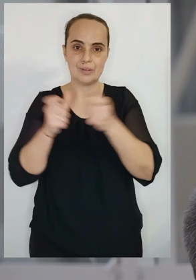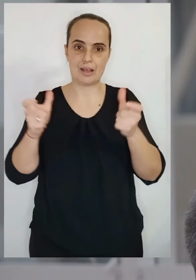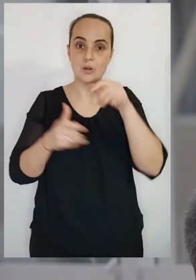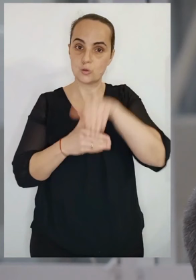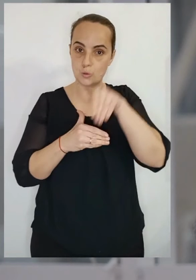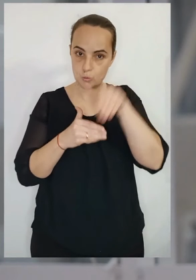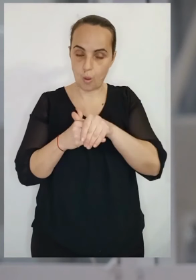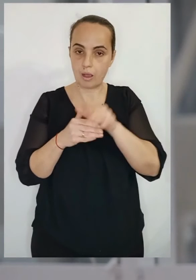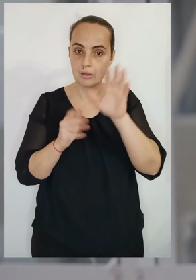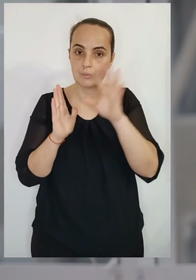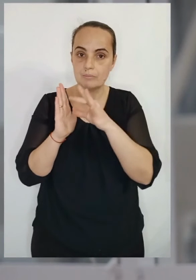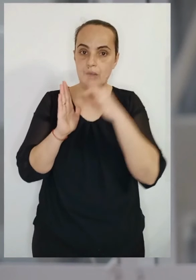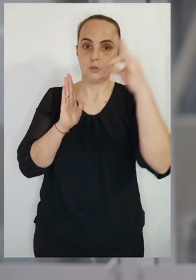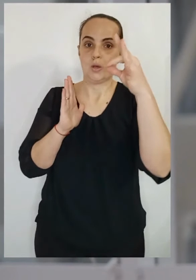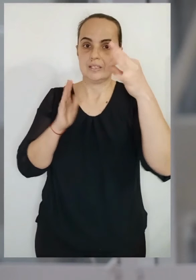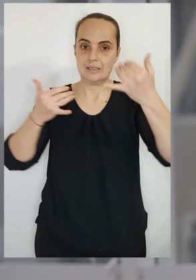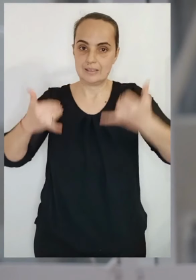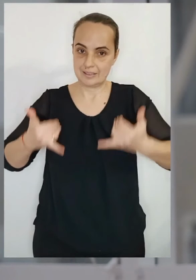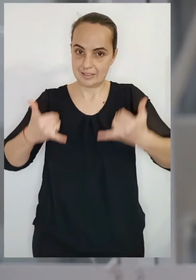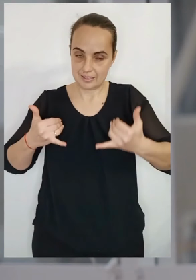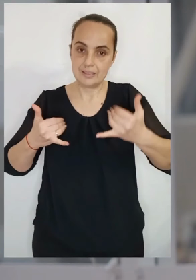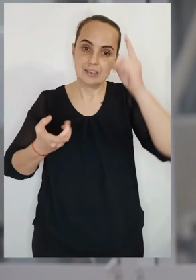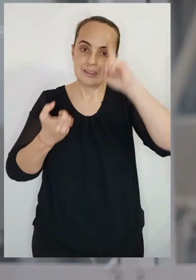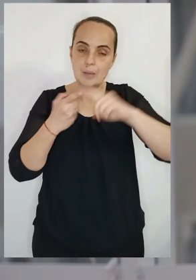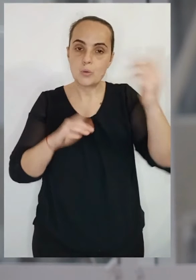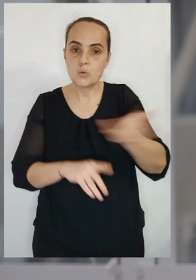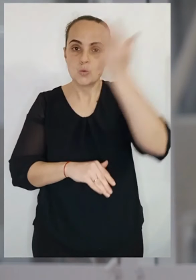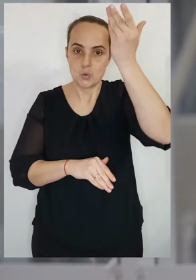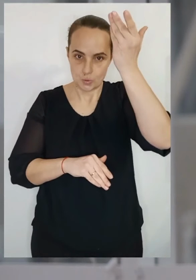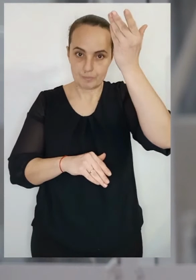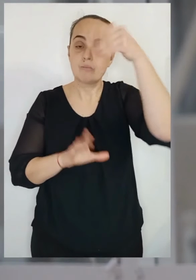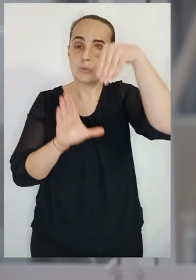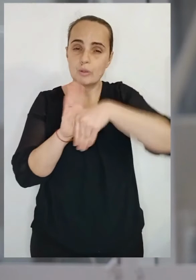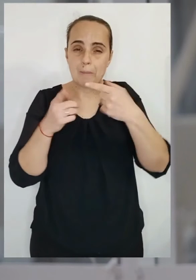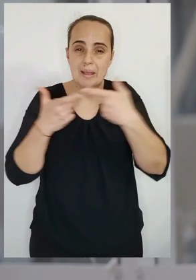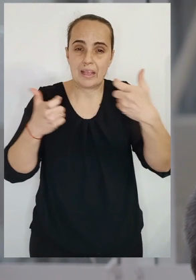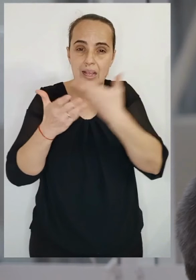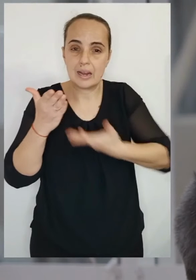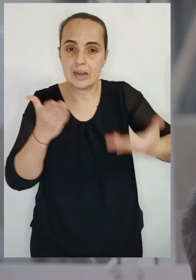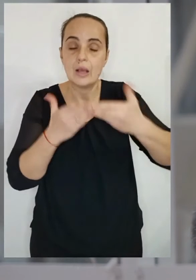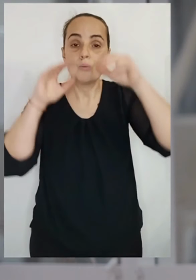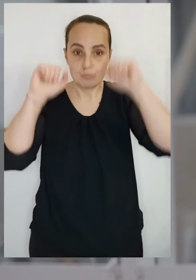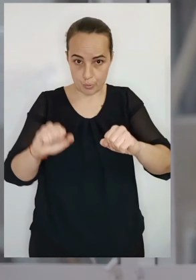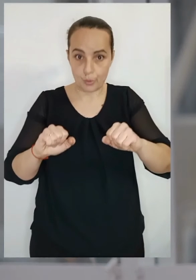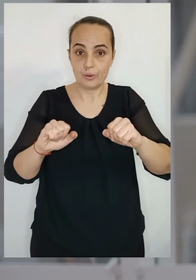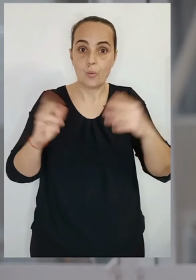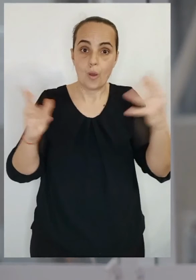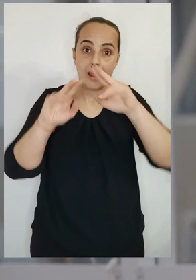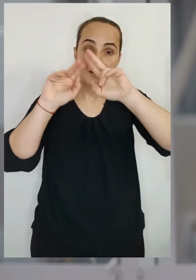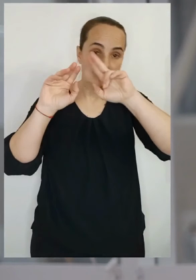soir, ont été retenus comme équipement d'exception permettant d'accueillir des